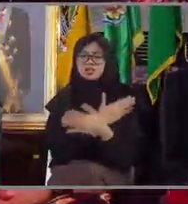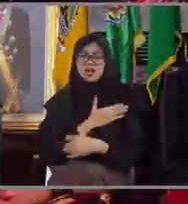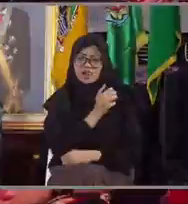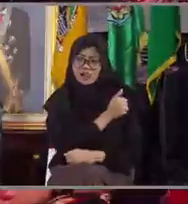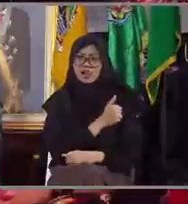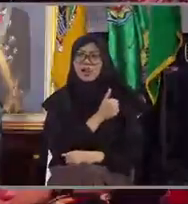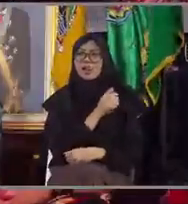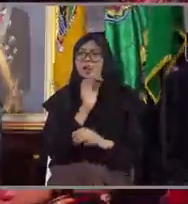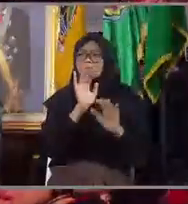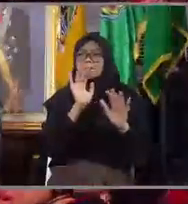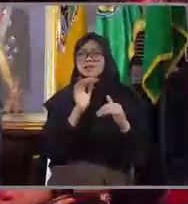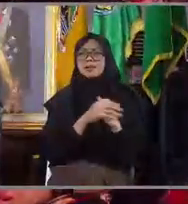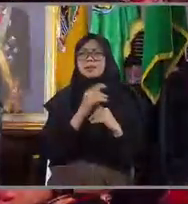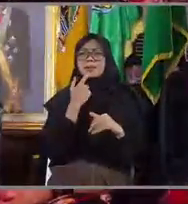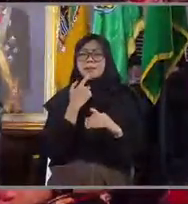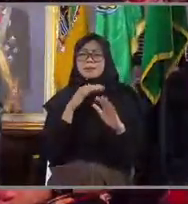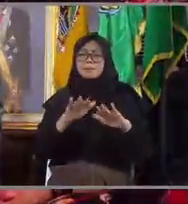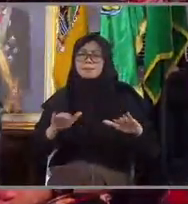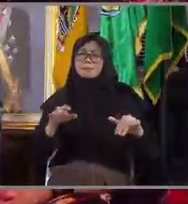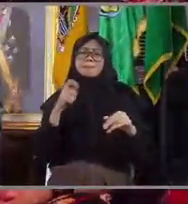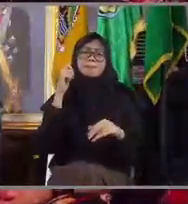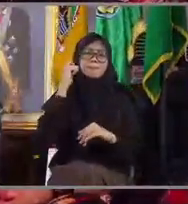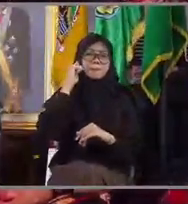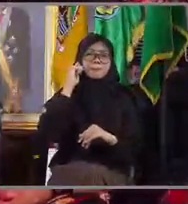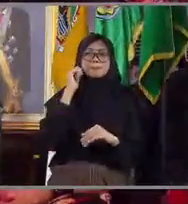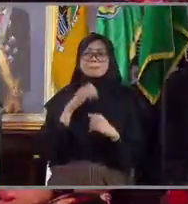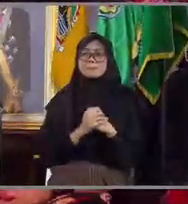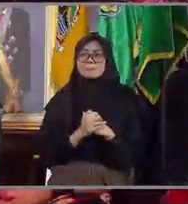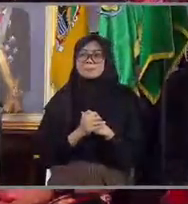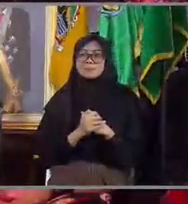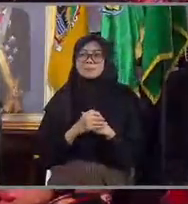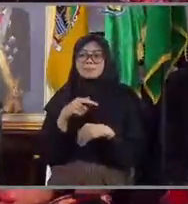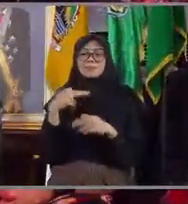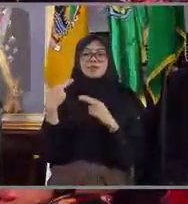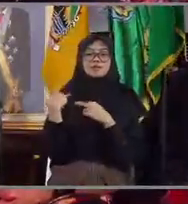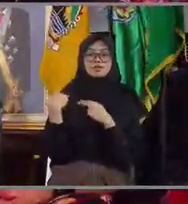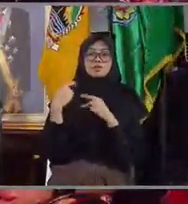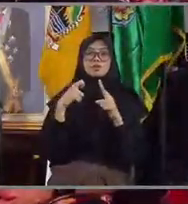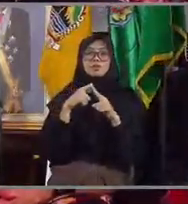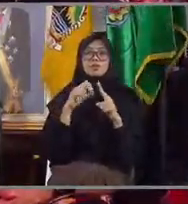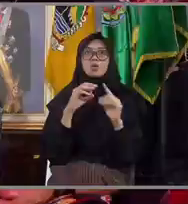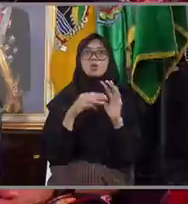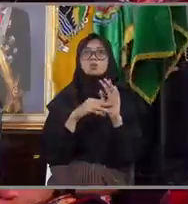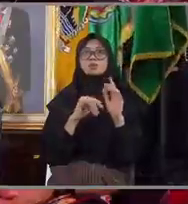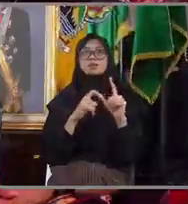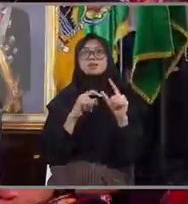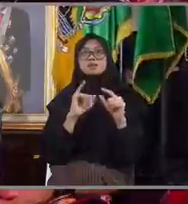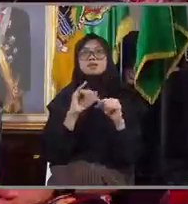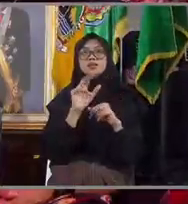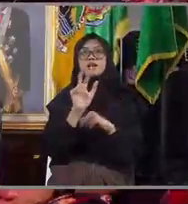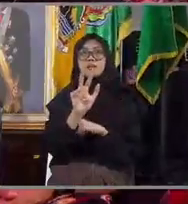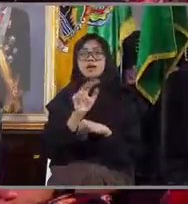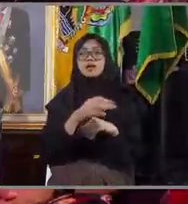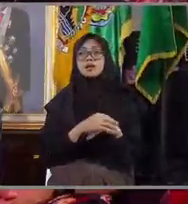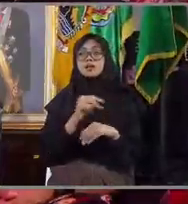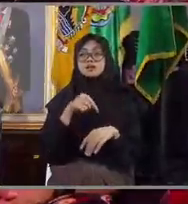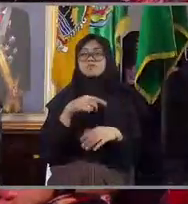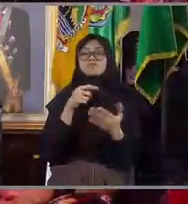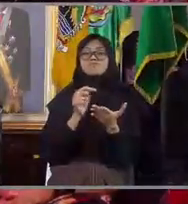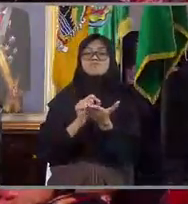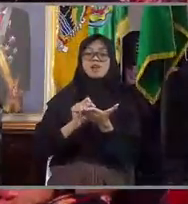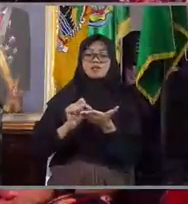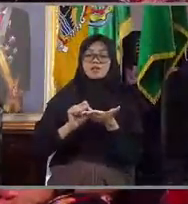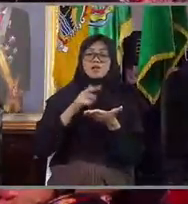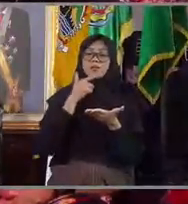sosial kemudian persoalan anak persoalan perempuan nih semua dihormati 8ba ini semuanya komisi 8 tentu akan menjadi catatan